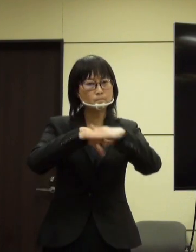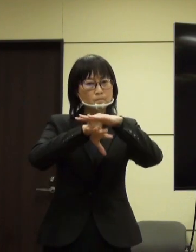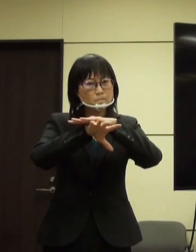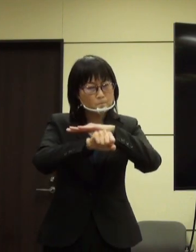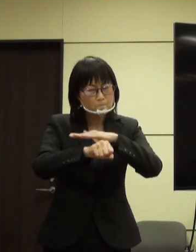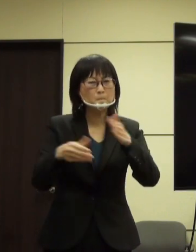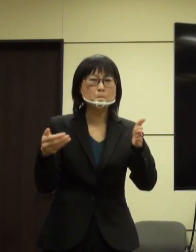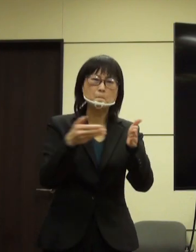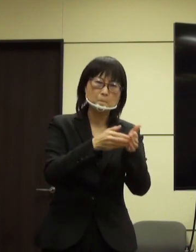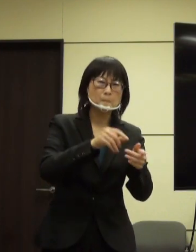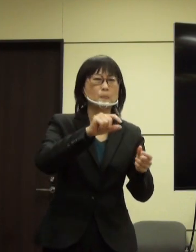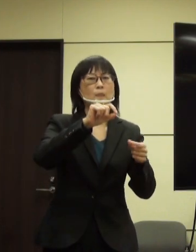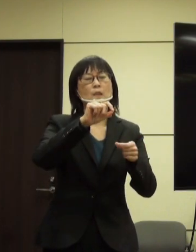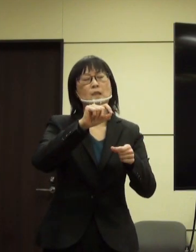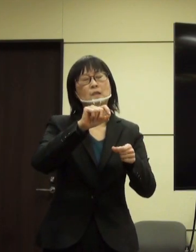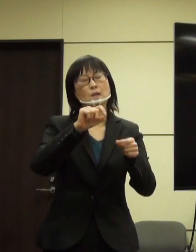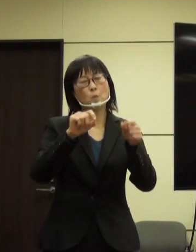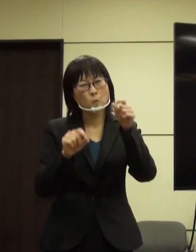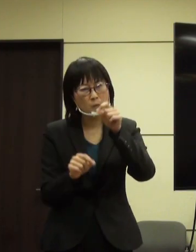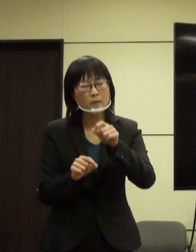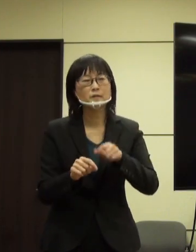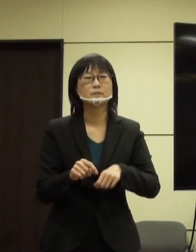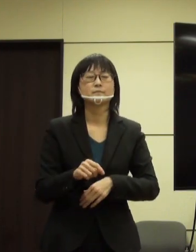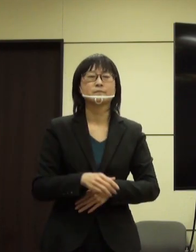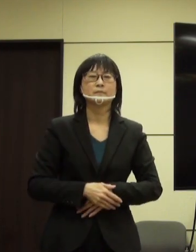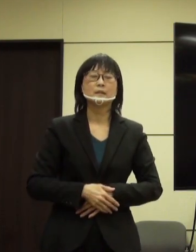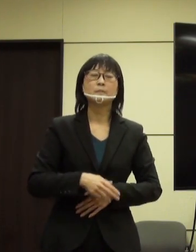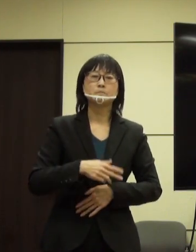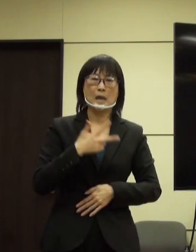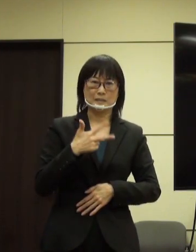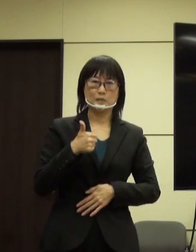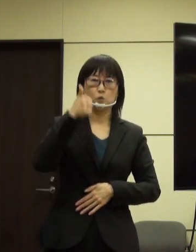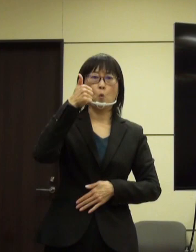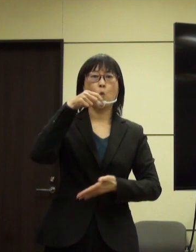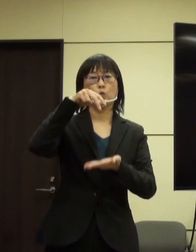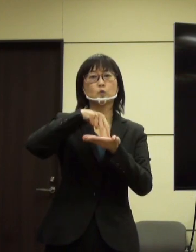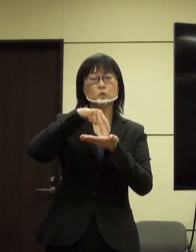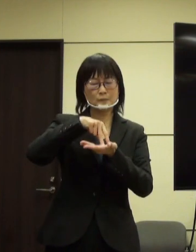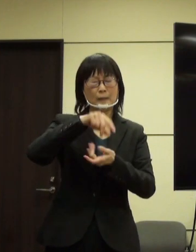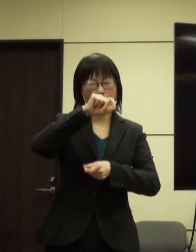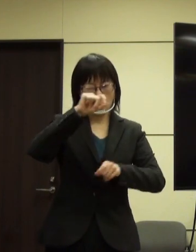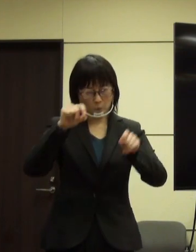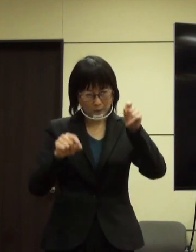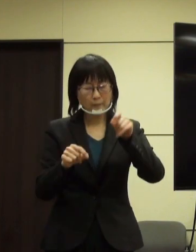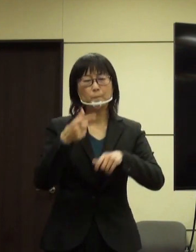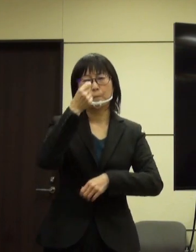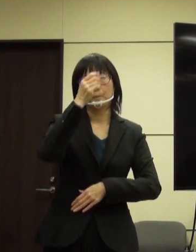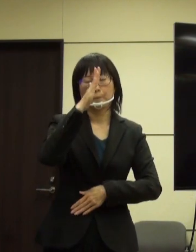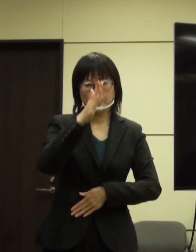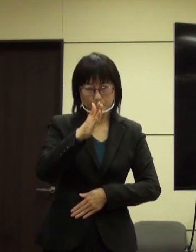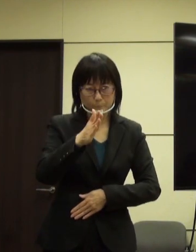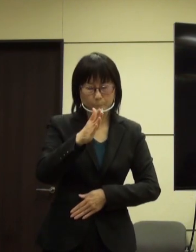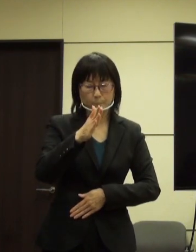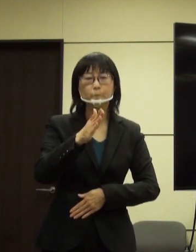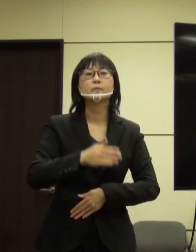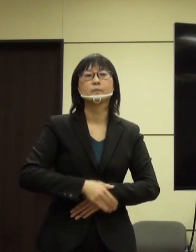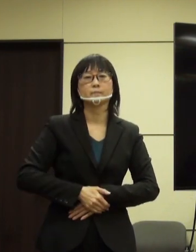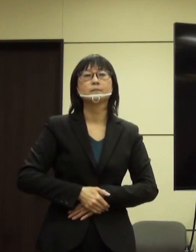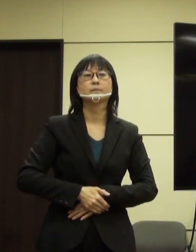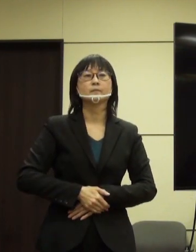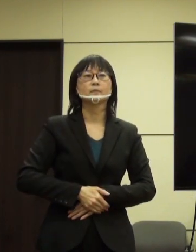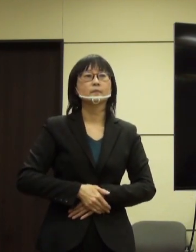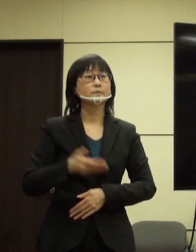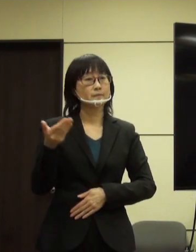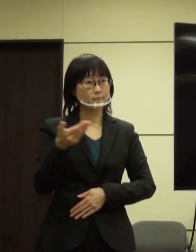広さ最高責任者としては皆様におわびを申し上げたいというふうに思っております最後にあることが確認なんですがそこの